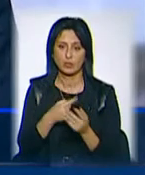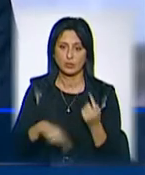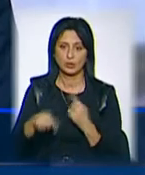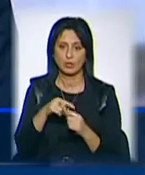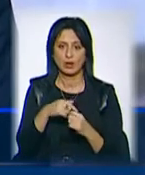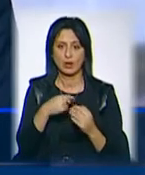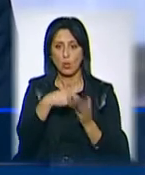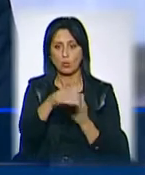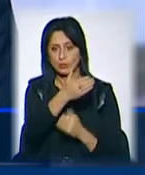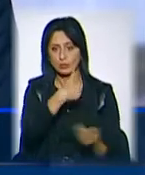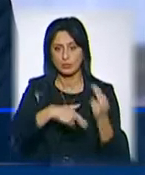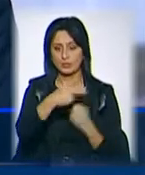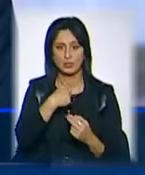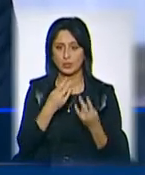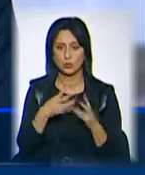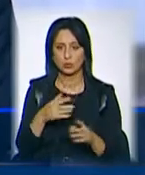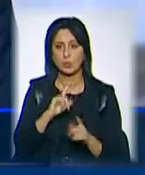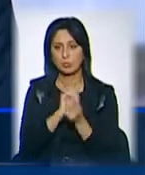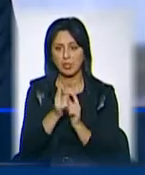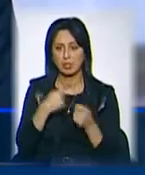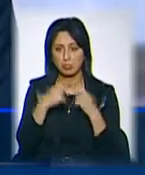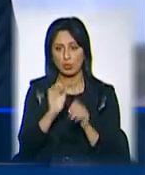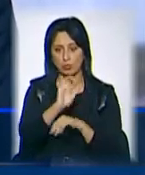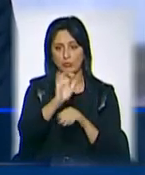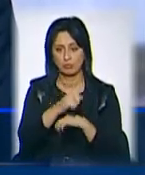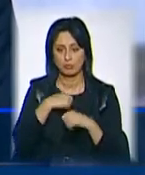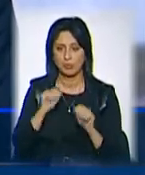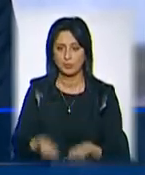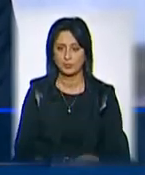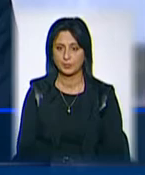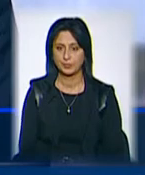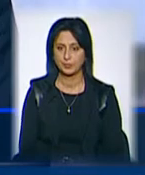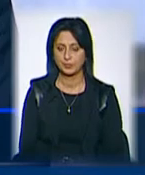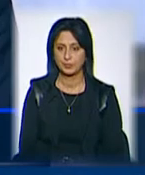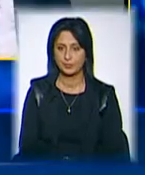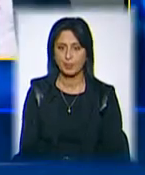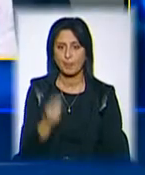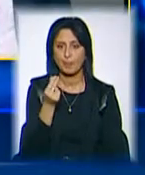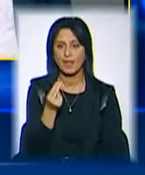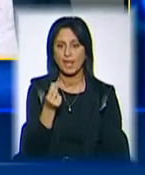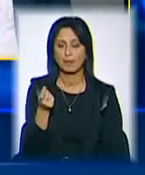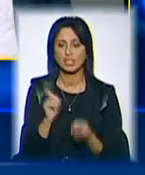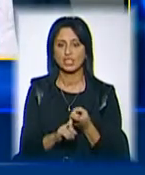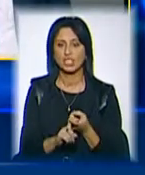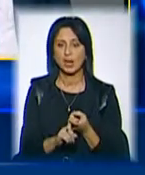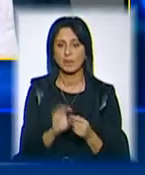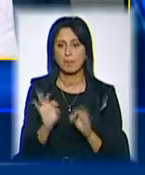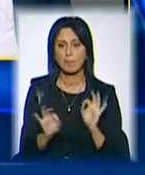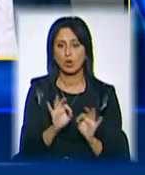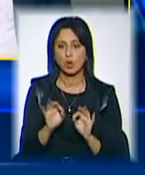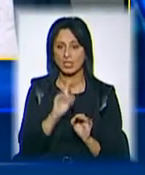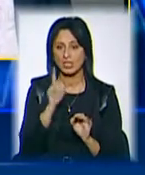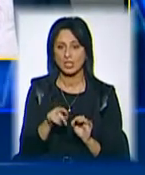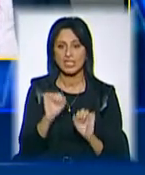ან სატრანზიტო და საექსპორტო ფუნქციებისთვის ამ ელექტროენერგიის გატარება. და ტარიფებს თუ შეეხება აღნიშნული პროექტები და